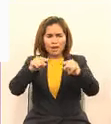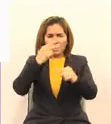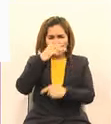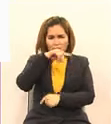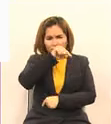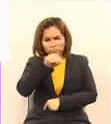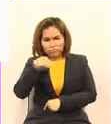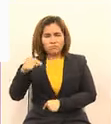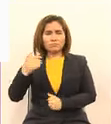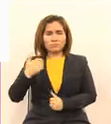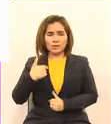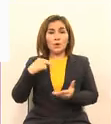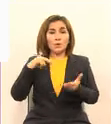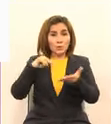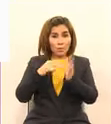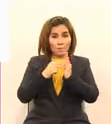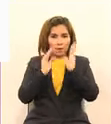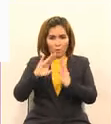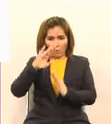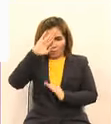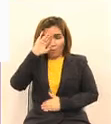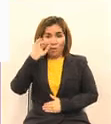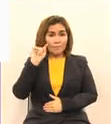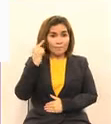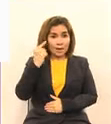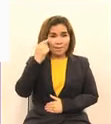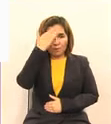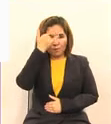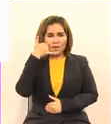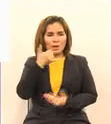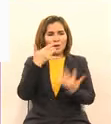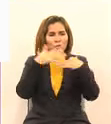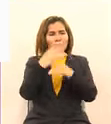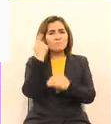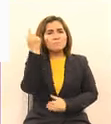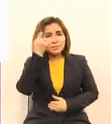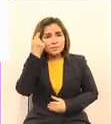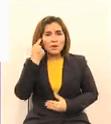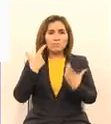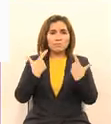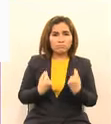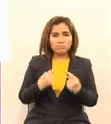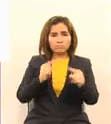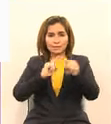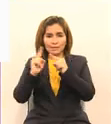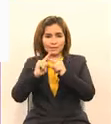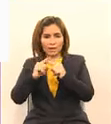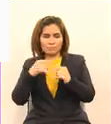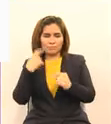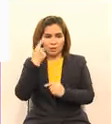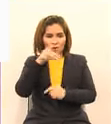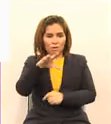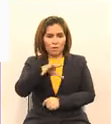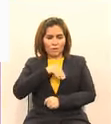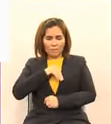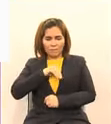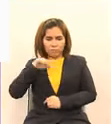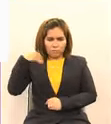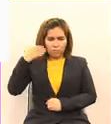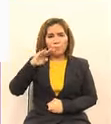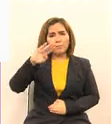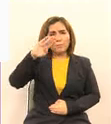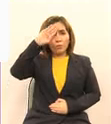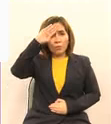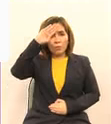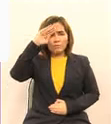ลว่ายังมีผู้ป่วยที่เกิดขึ้นจากการไปสัมผัสไปเที่ยวนะฮะอยู่